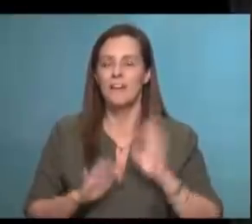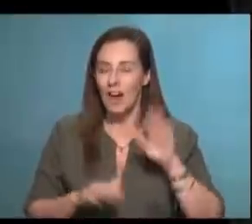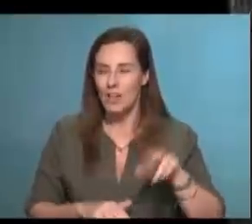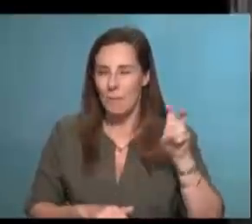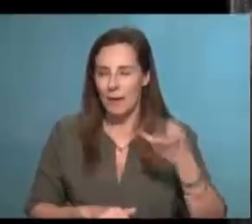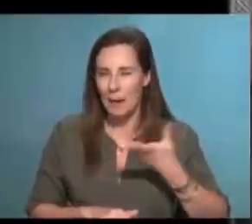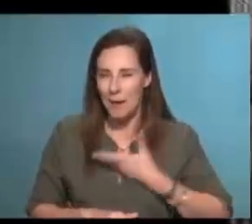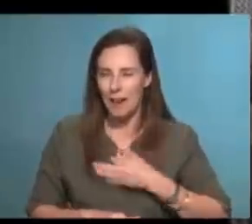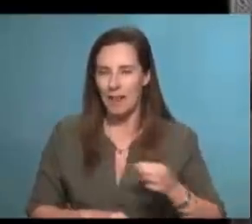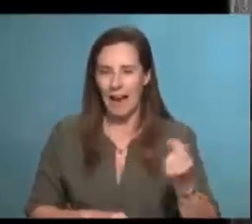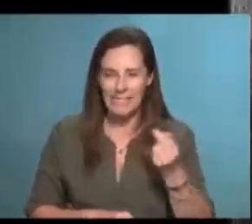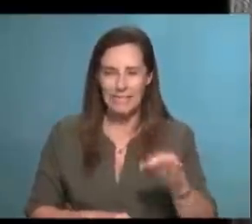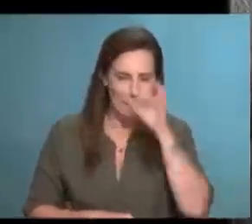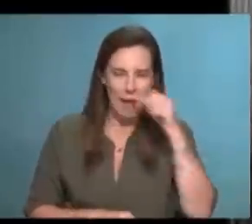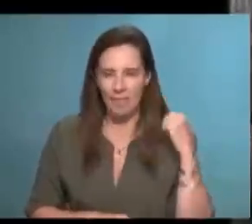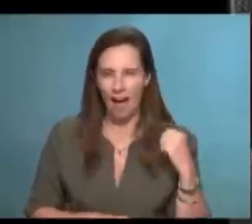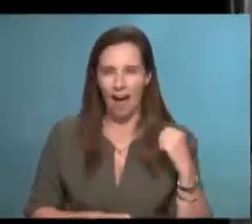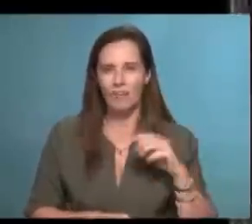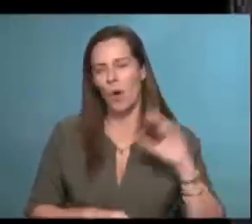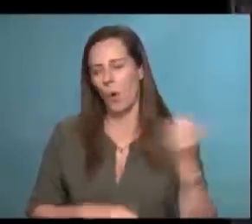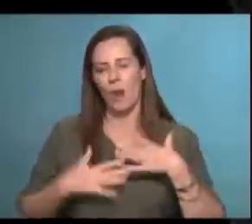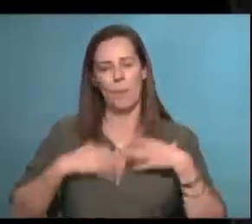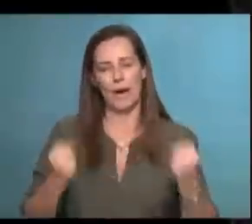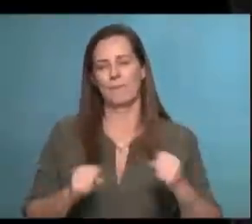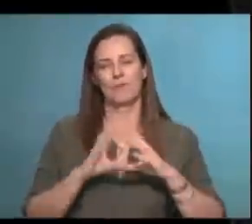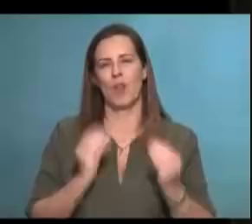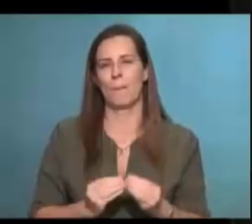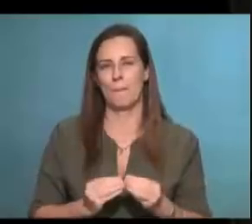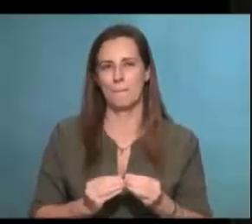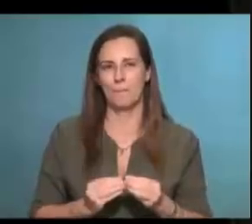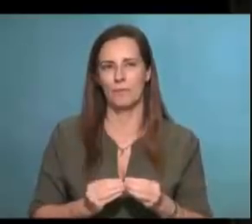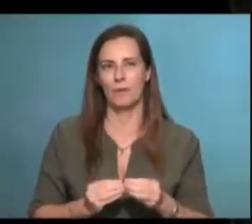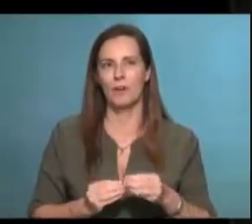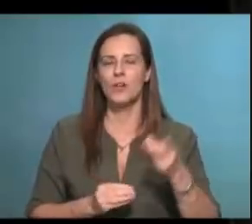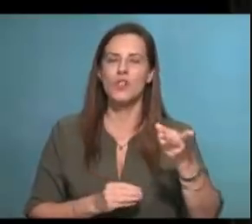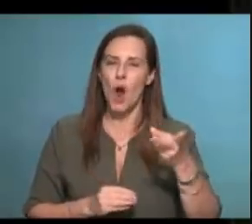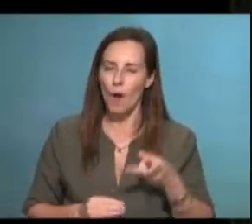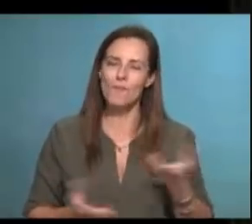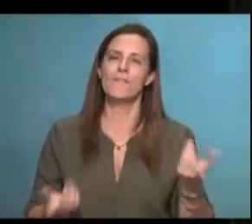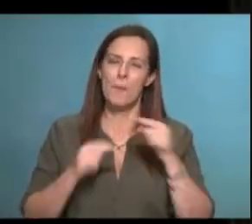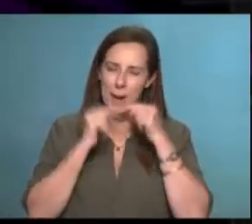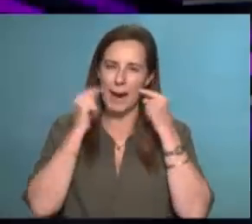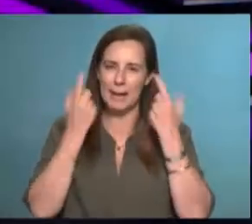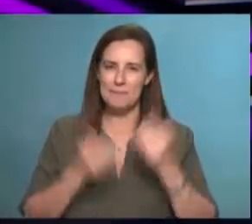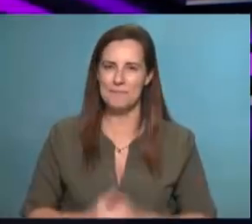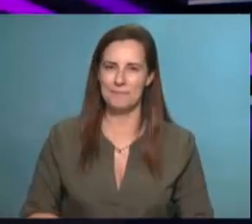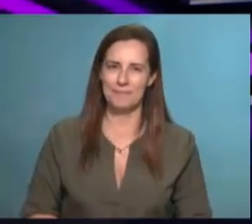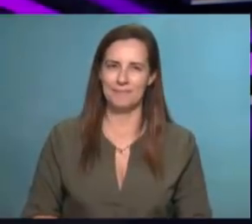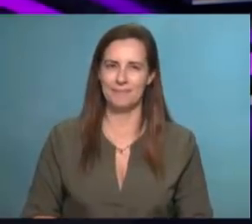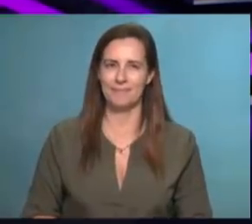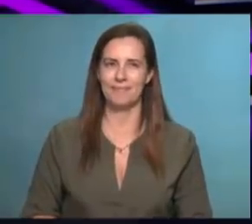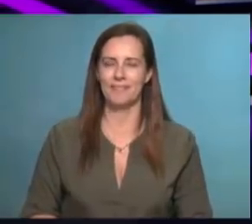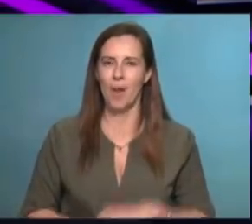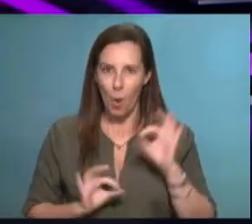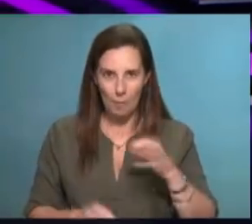שאמירה מחטף רסיס בתחת, כולנו בריאים ושלמים, שוכבים על המיטה ומחייכים. הוא באמת נפצע